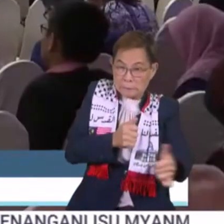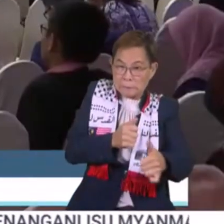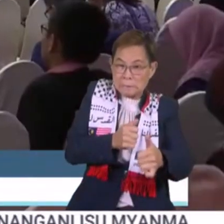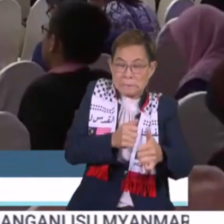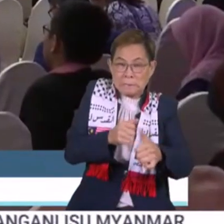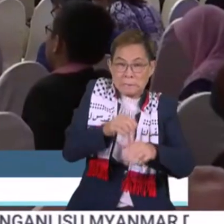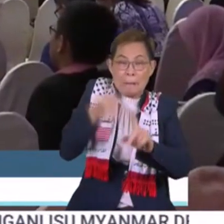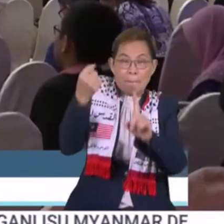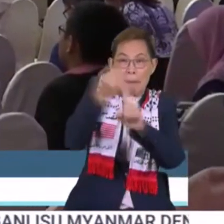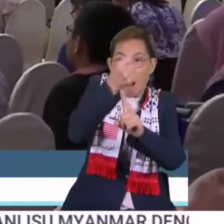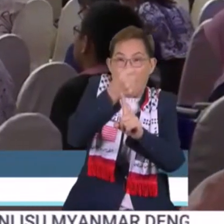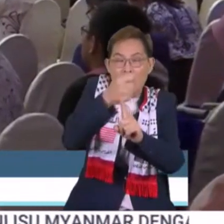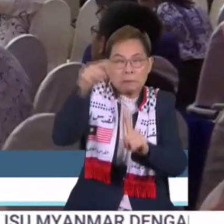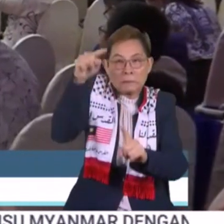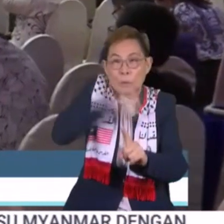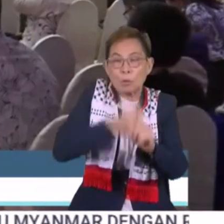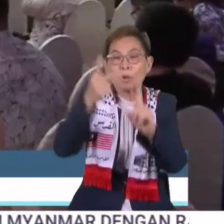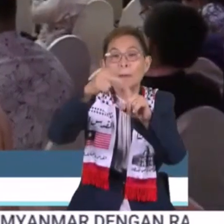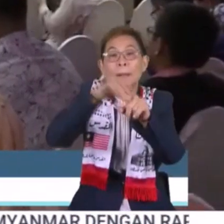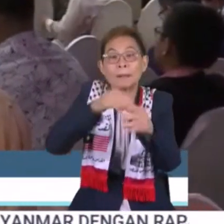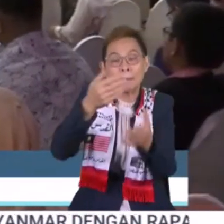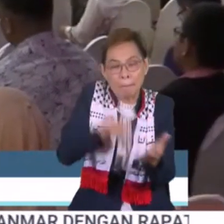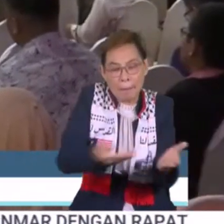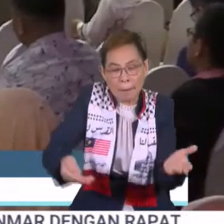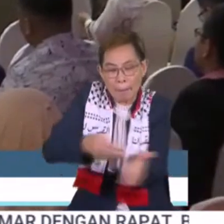kesan ketara kepada inflasi.